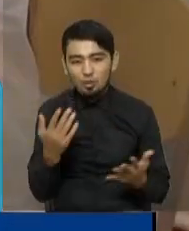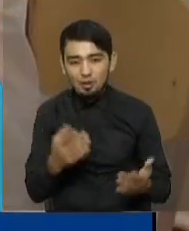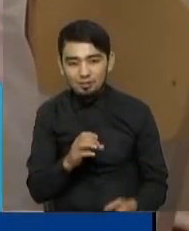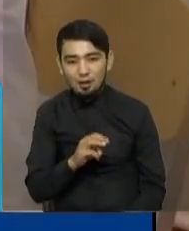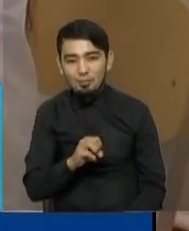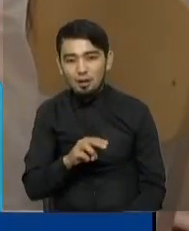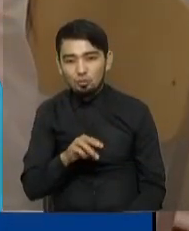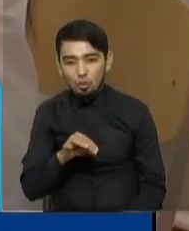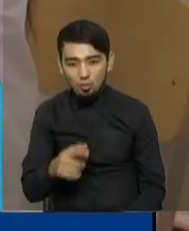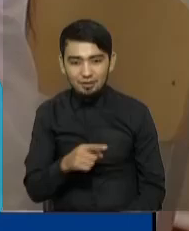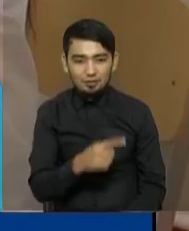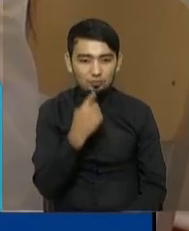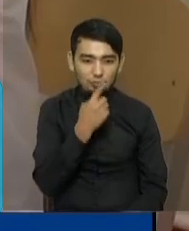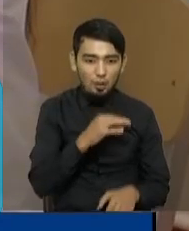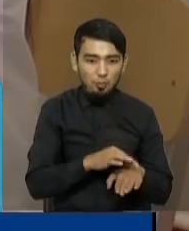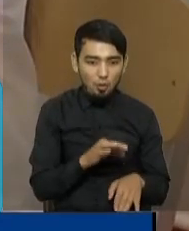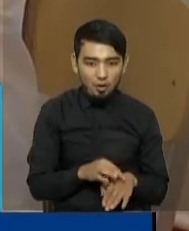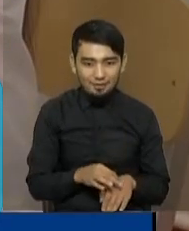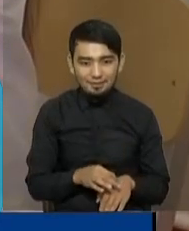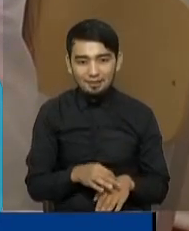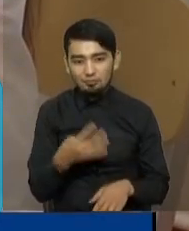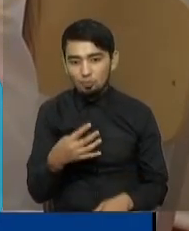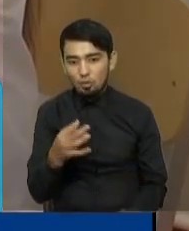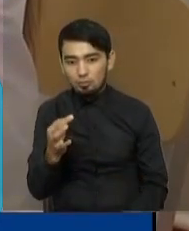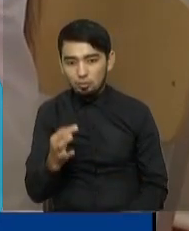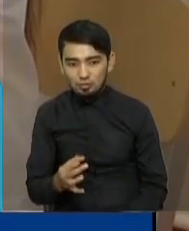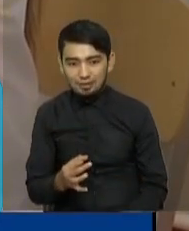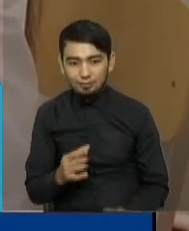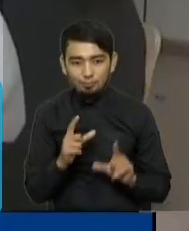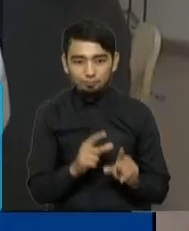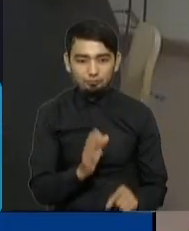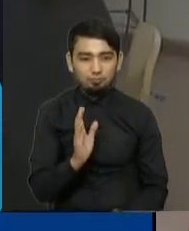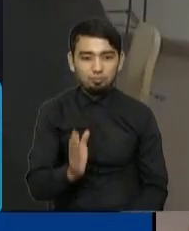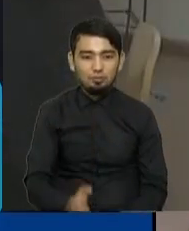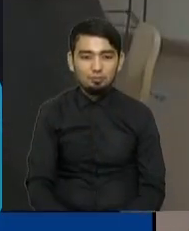арқылы оқушылардың тіс ауруларын 40%-ға азайтамыз деп отыр.